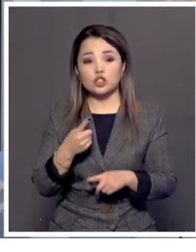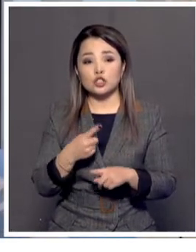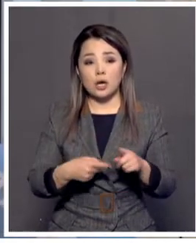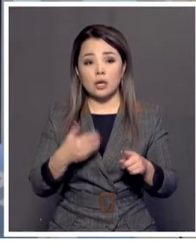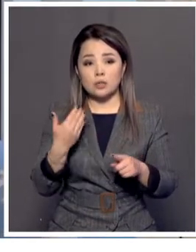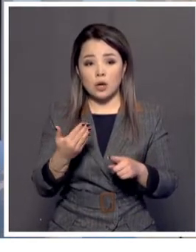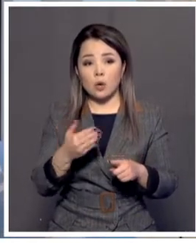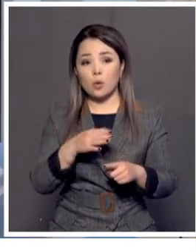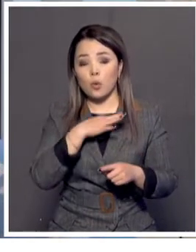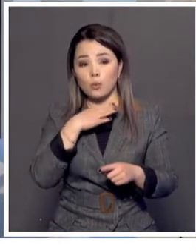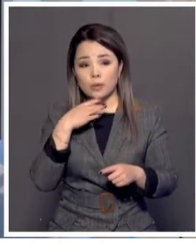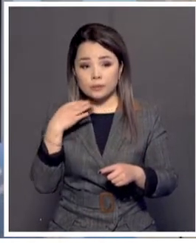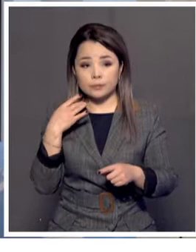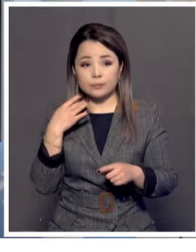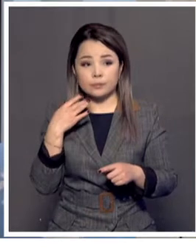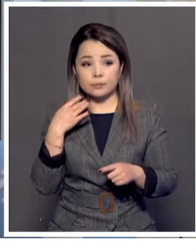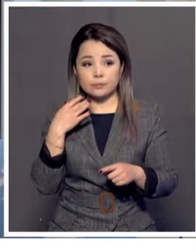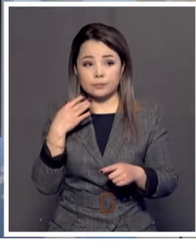жартысынан көбі